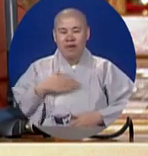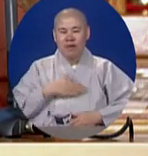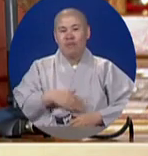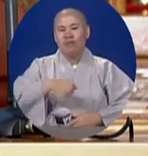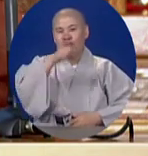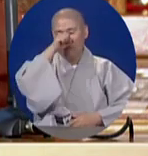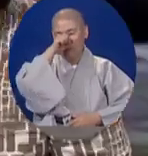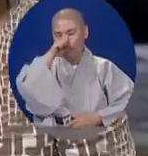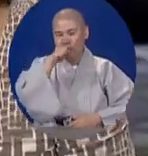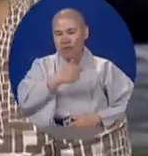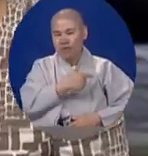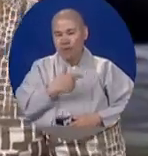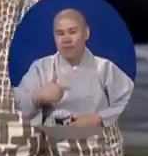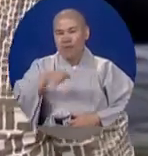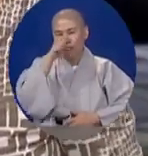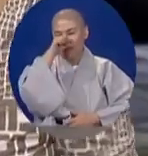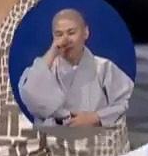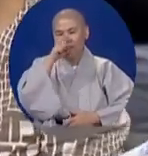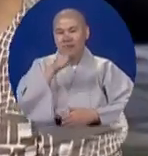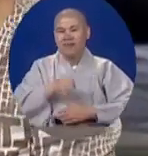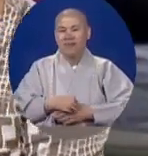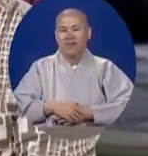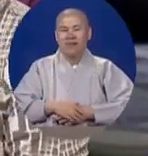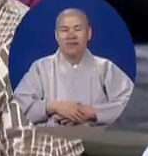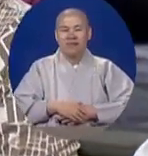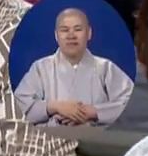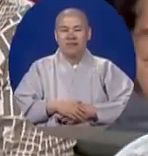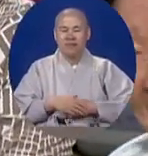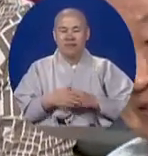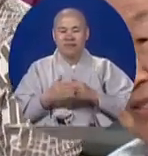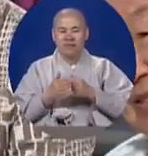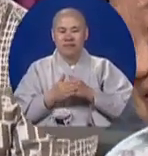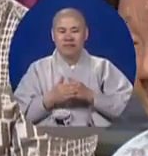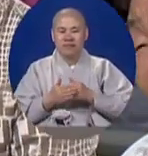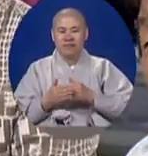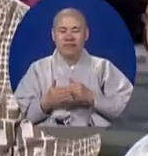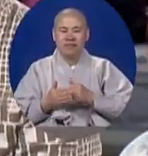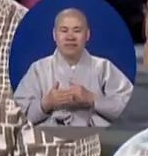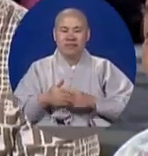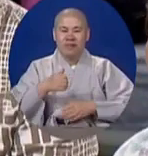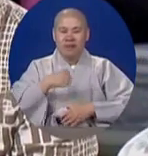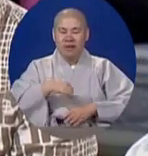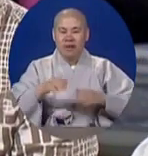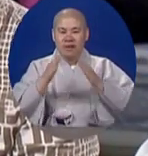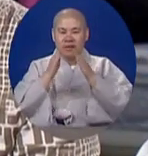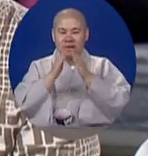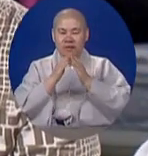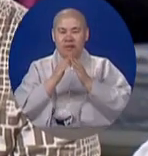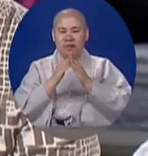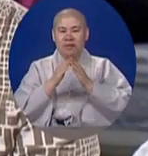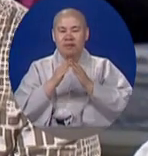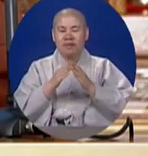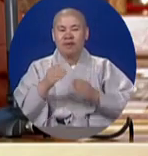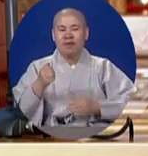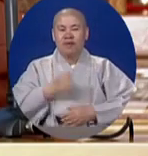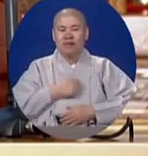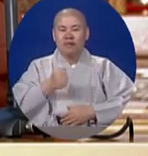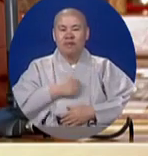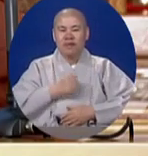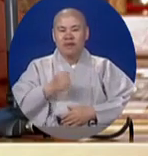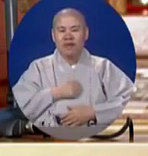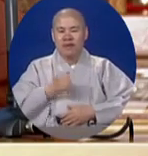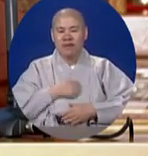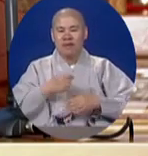기분이 참 좋더라 이 말이에요. 그래서 그 아들네 집에서 상했던 속이 그냥